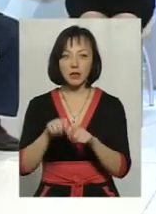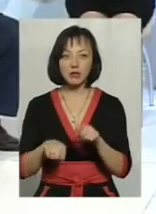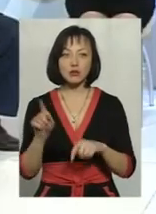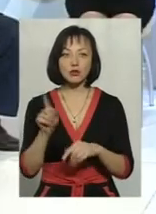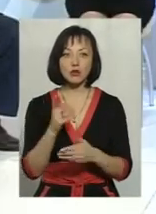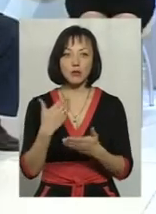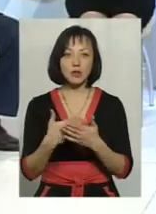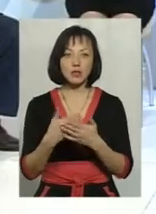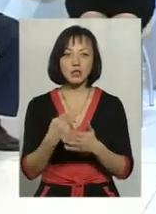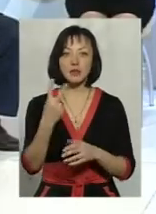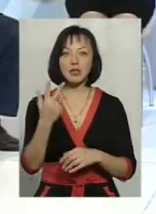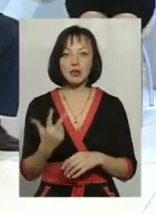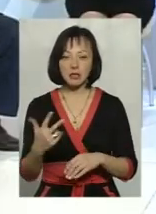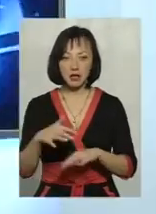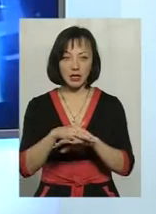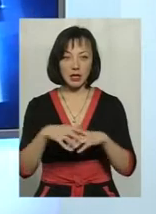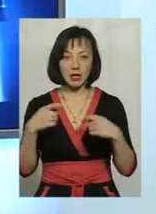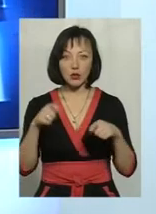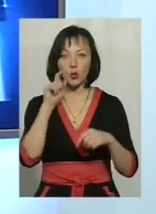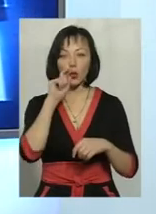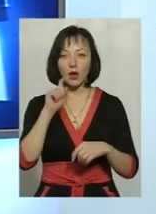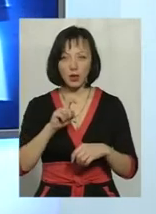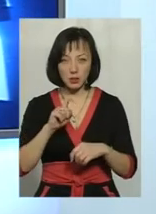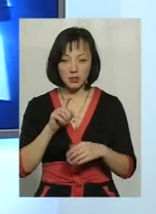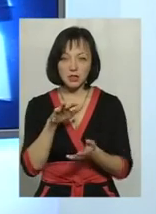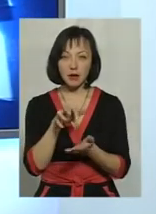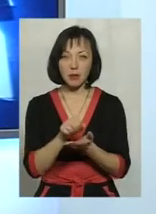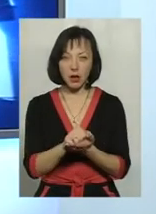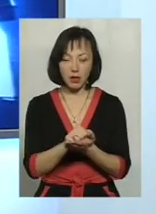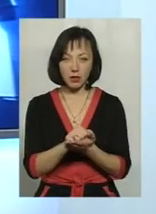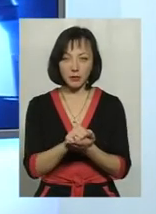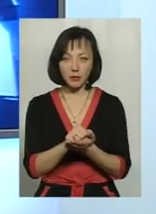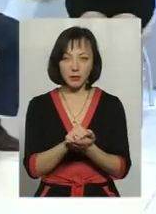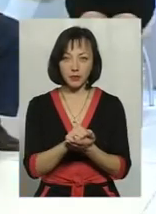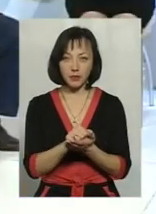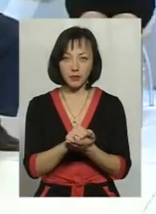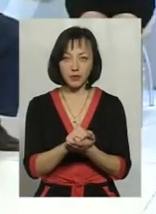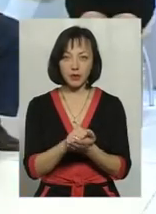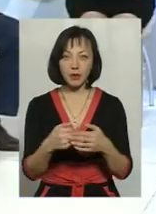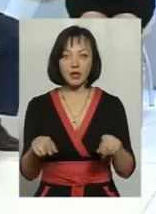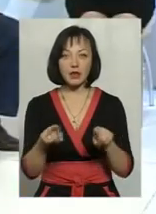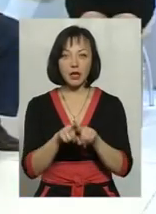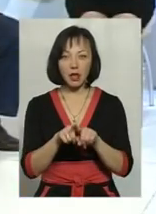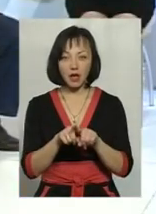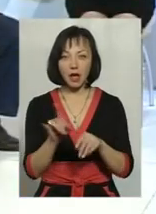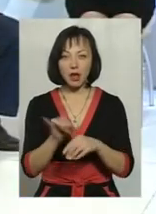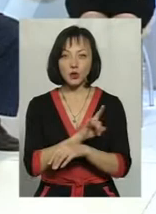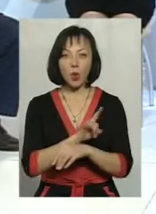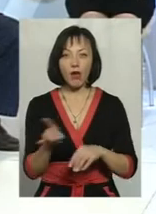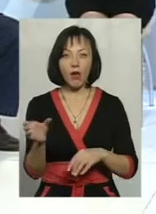що майже дві третини ринку України займає саме ось такий сурогатний